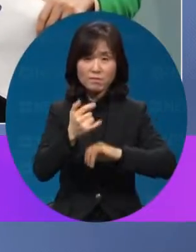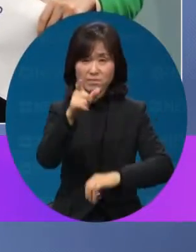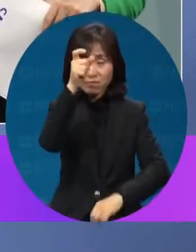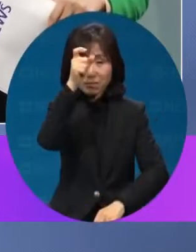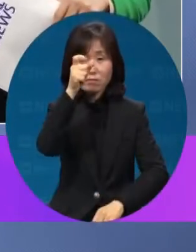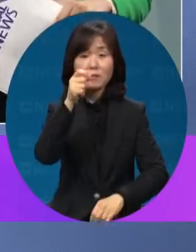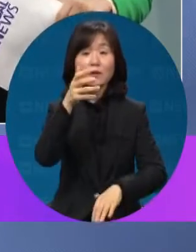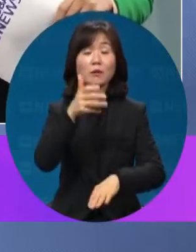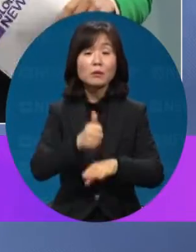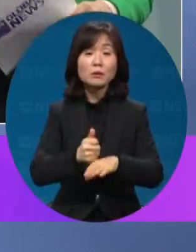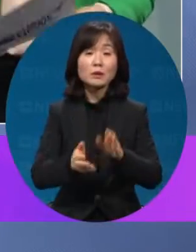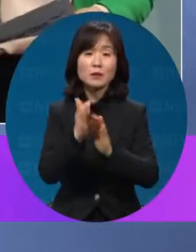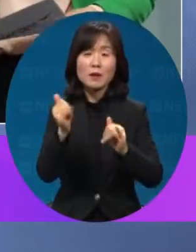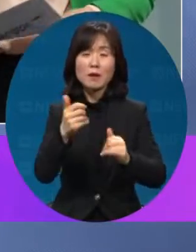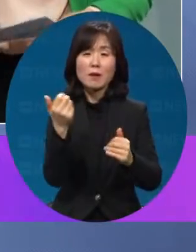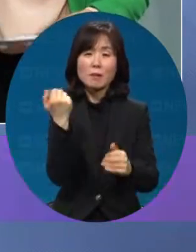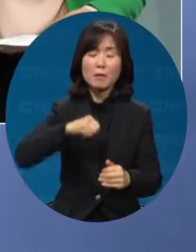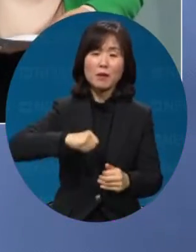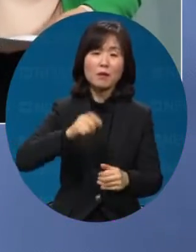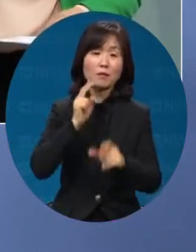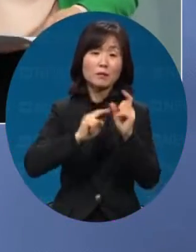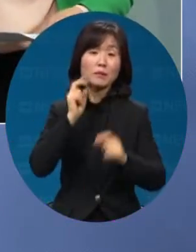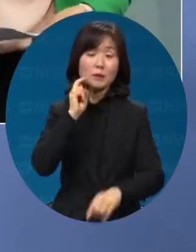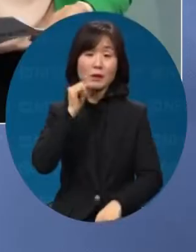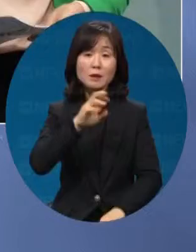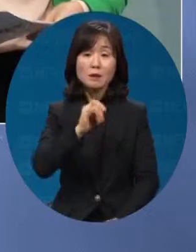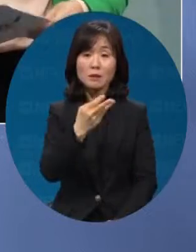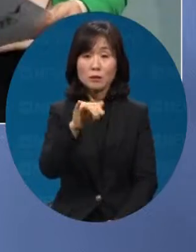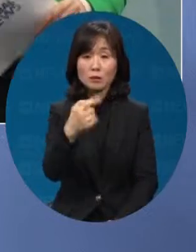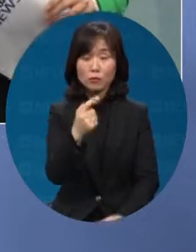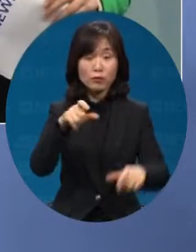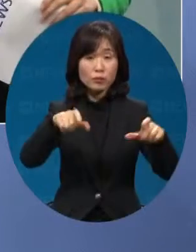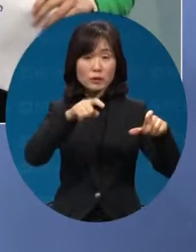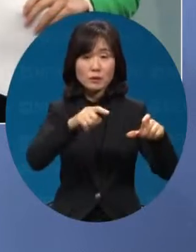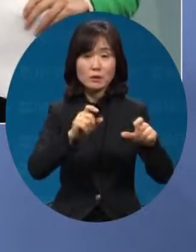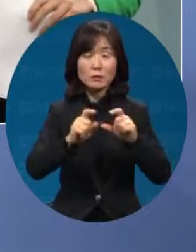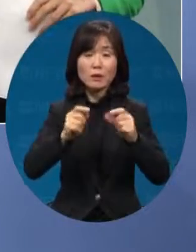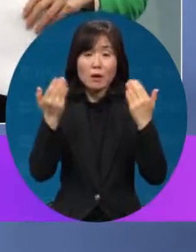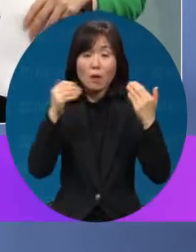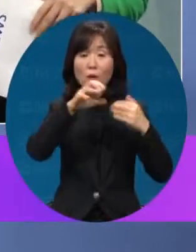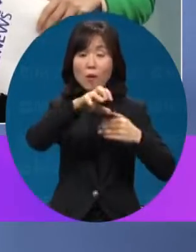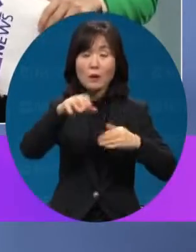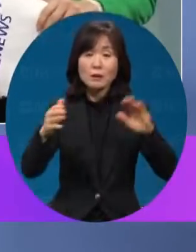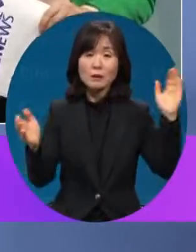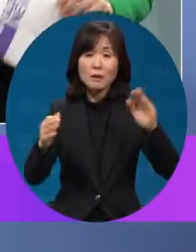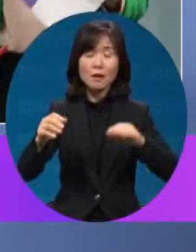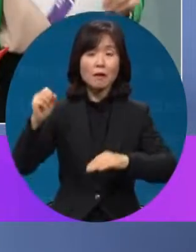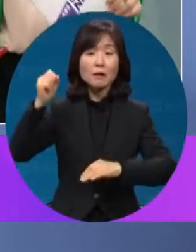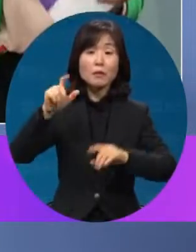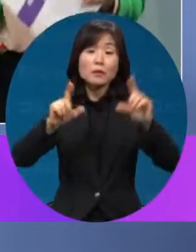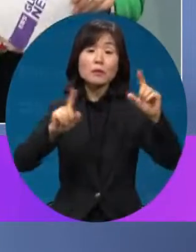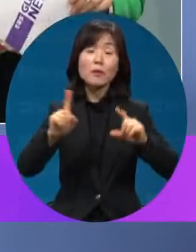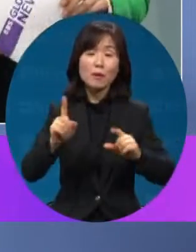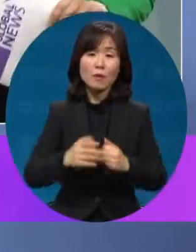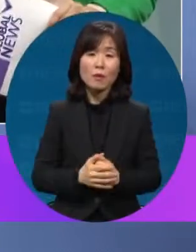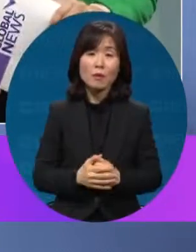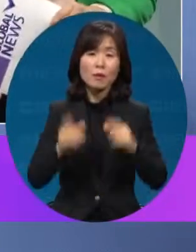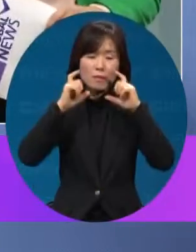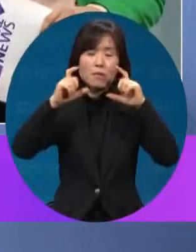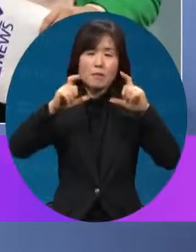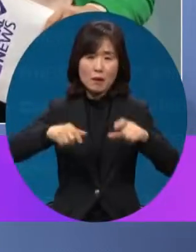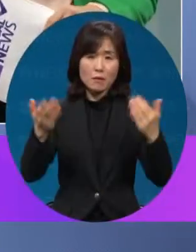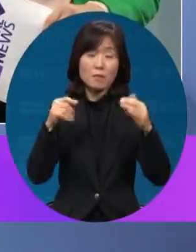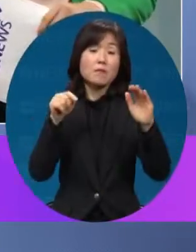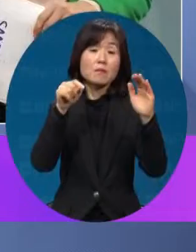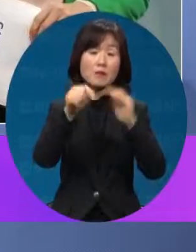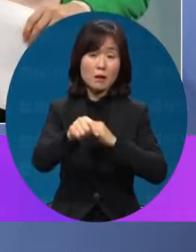시민들의 반발이 더해지고 있는 상황인데 일리노이주에서는 일부 학군 학생들이 항의 표시로 마스크를 벗고